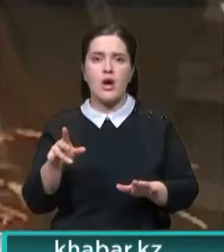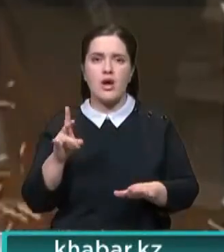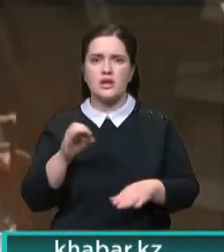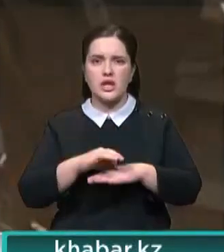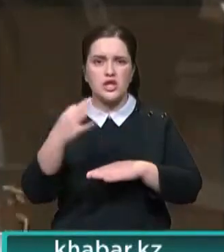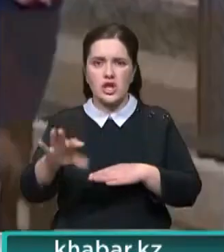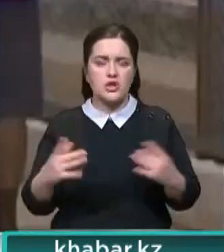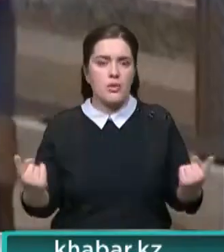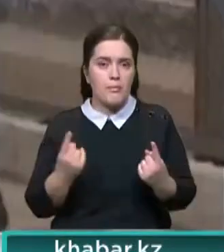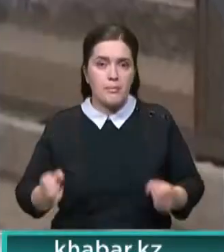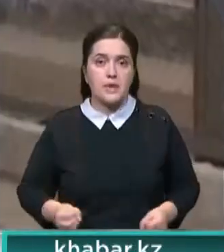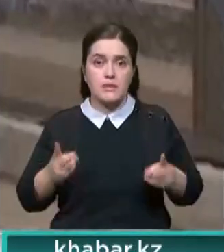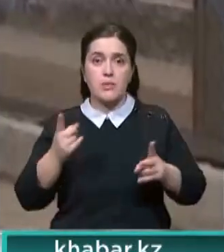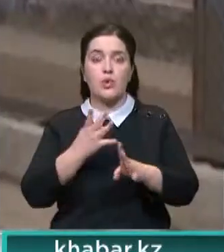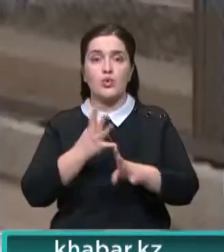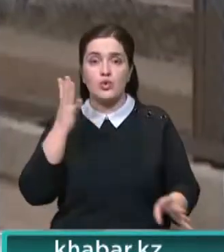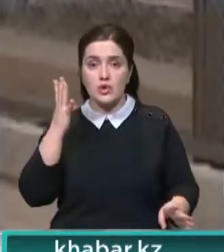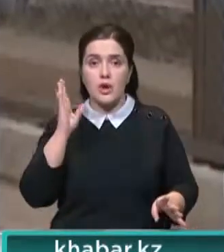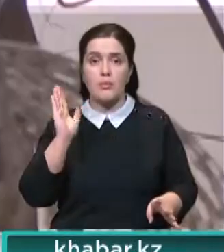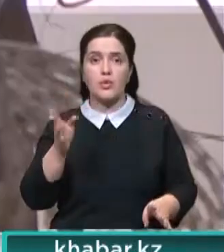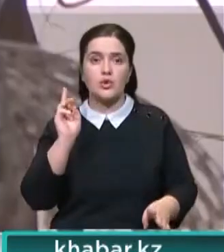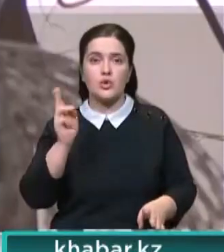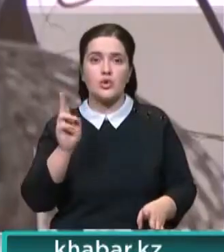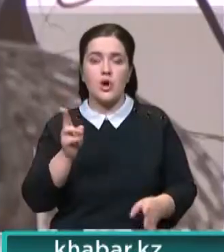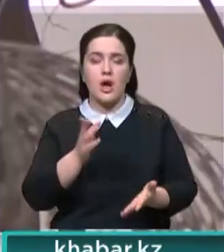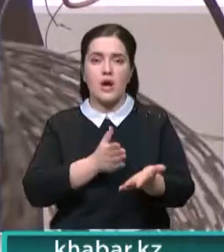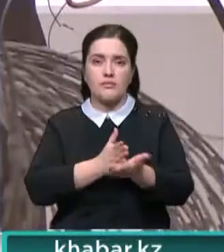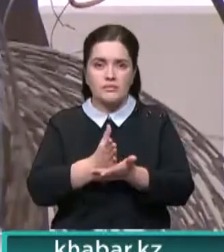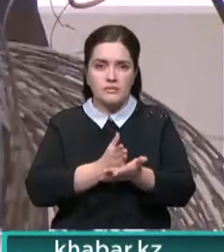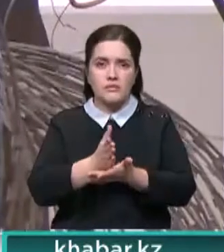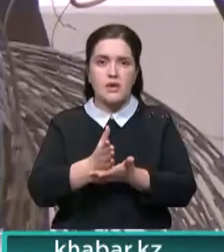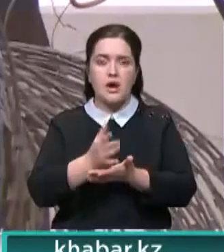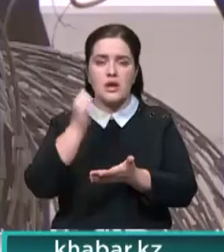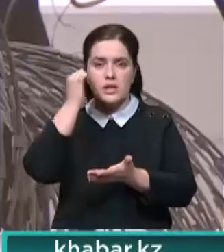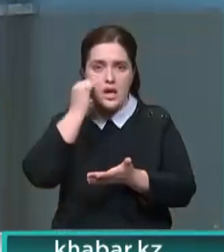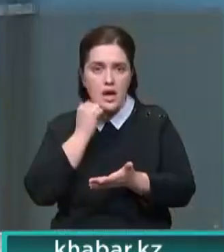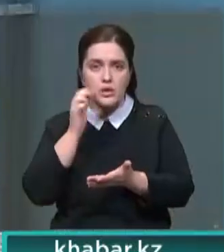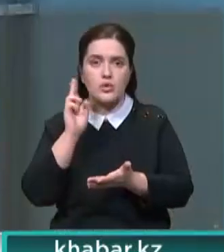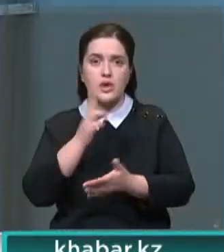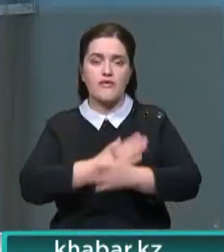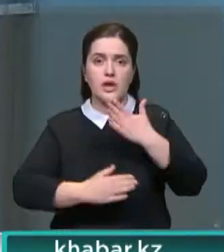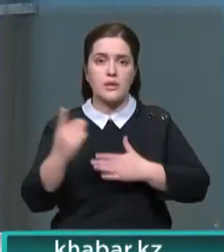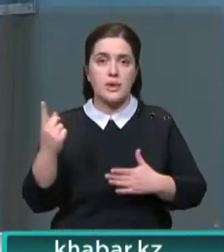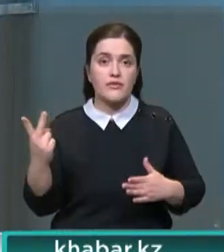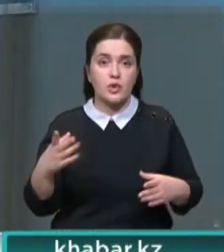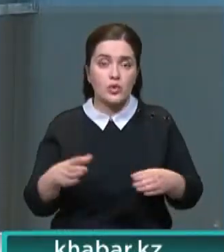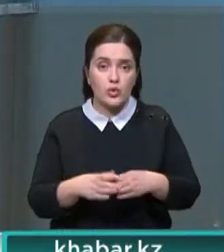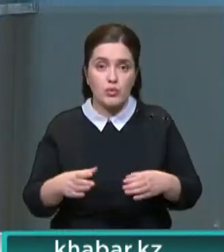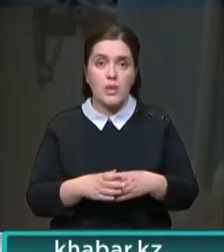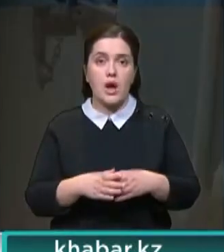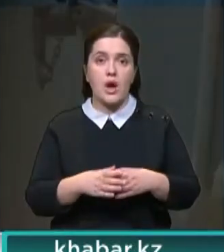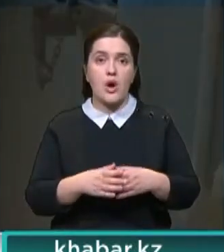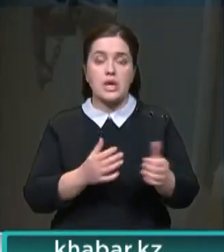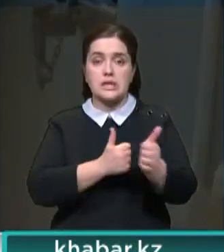особо тяжкие преступления. В первую очередь под амнистию попадут ветераны, пожилые, а также инвалиды первой и второй группы. Уже в